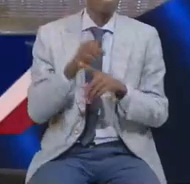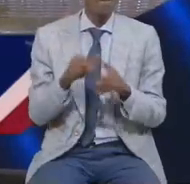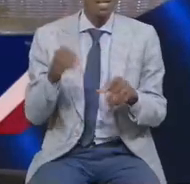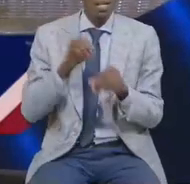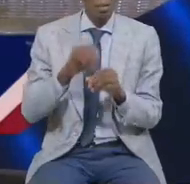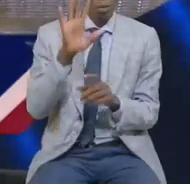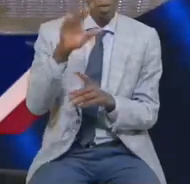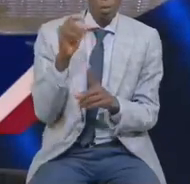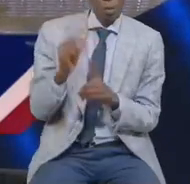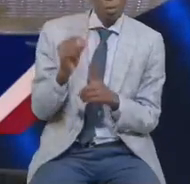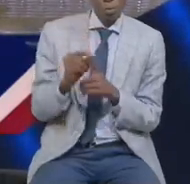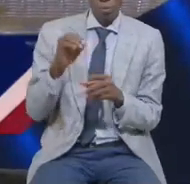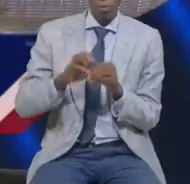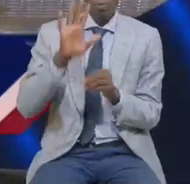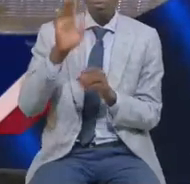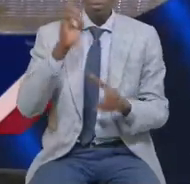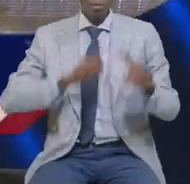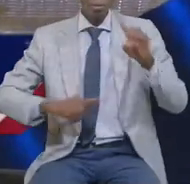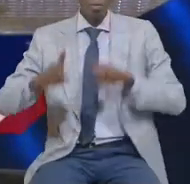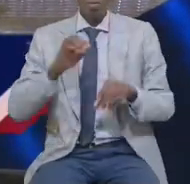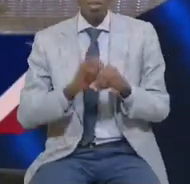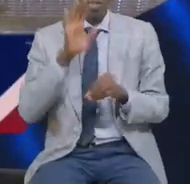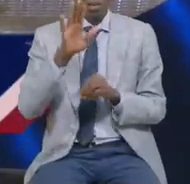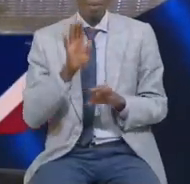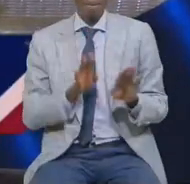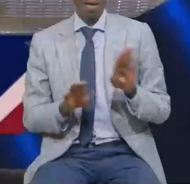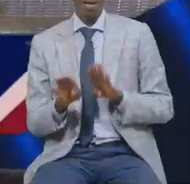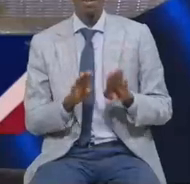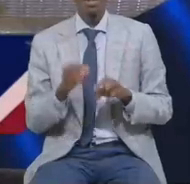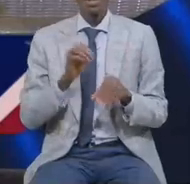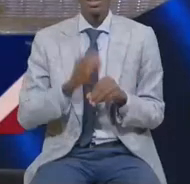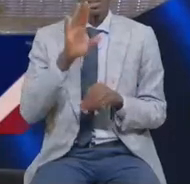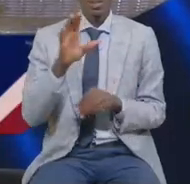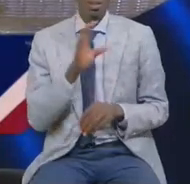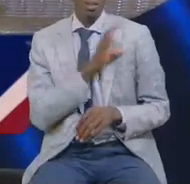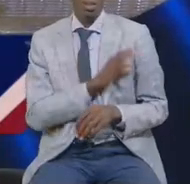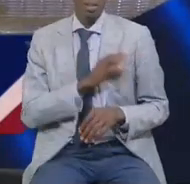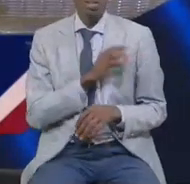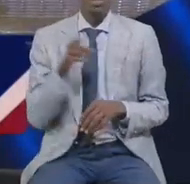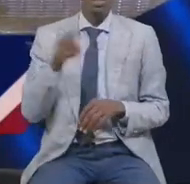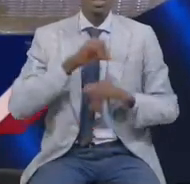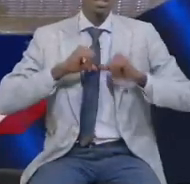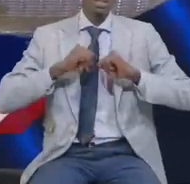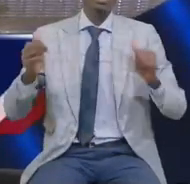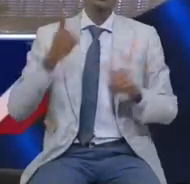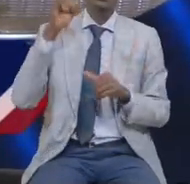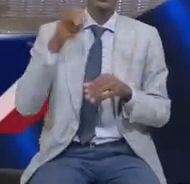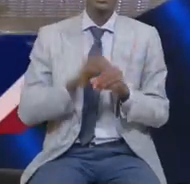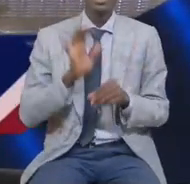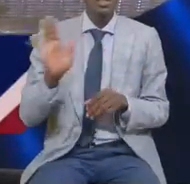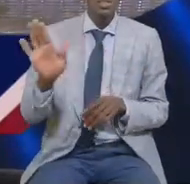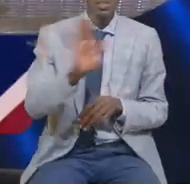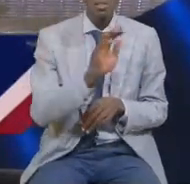renient par leur œuvre. Ils le renient par leur comportement. Ils le renient par leur caractère. Ils le